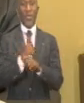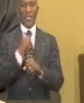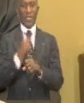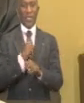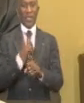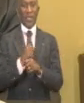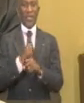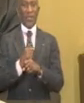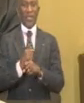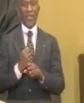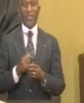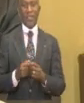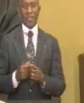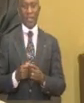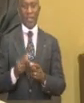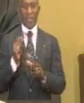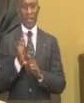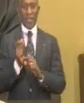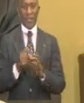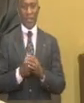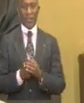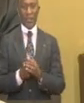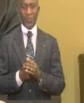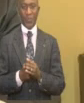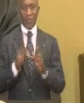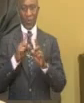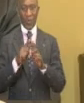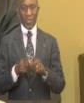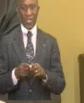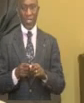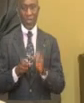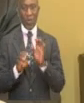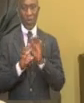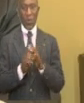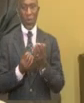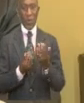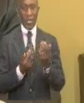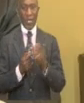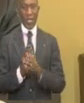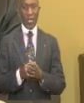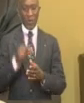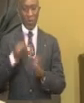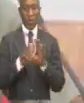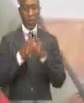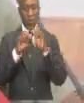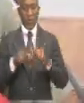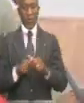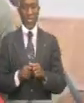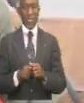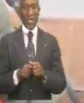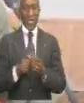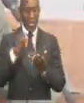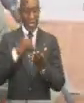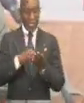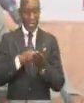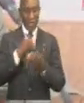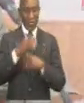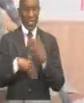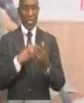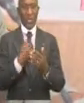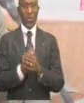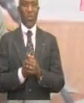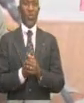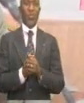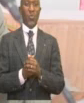particulière est également attendue de leur part quant à l'identification et au respect de l'itinéraire. Les maires